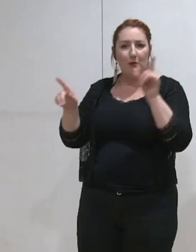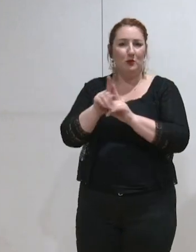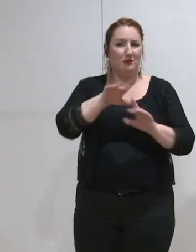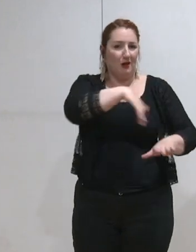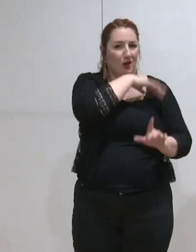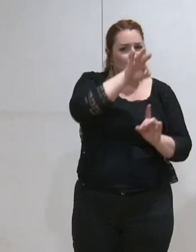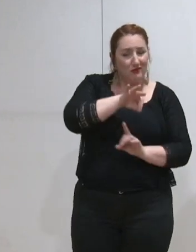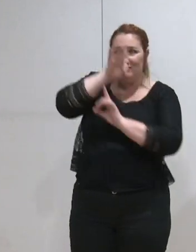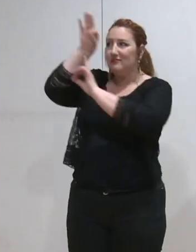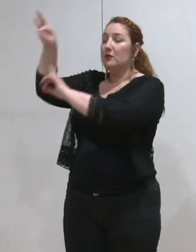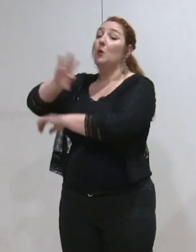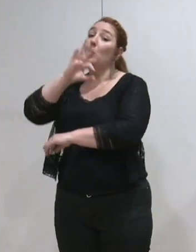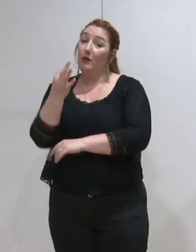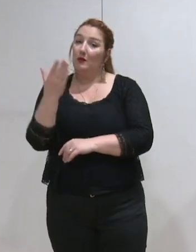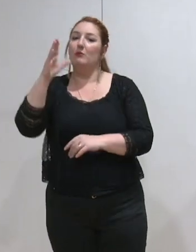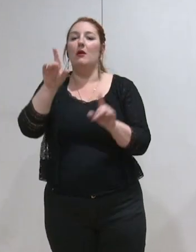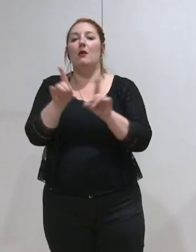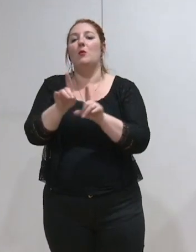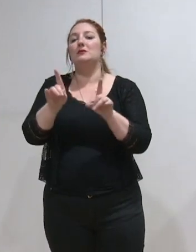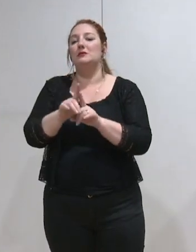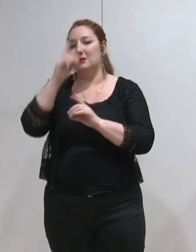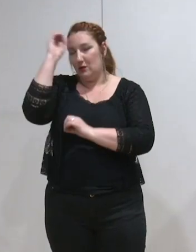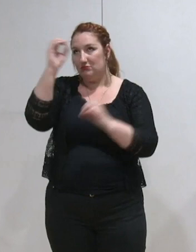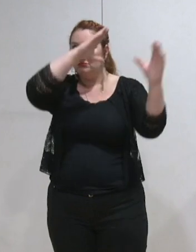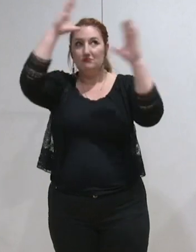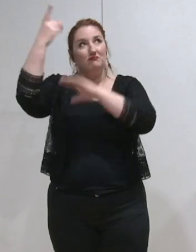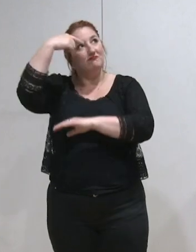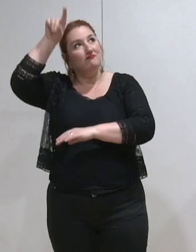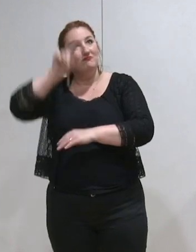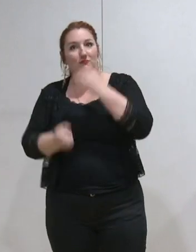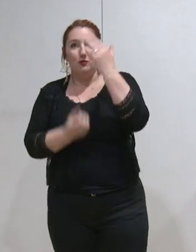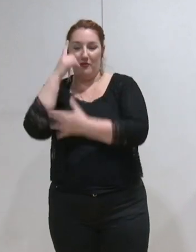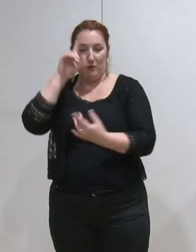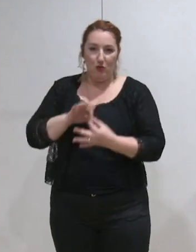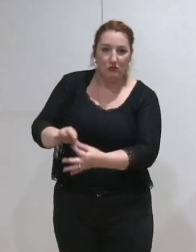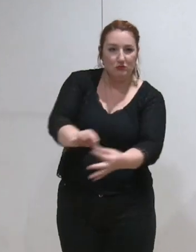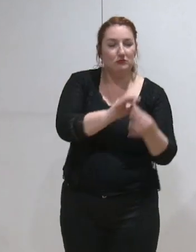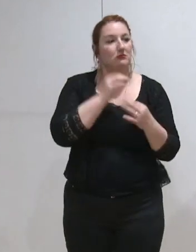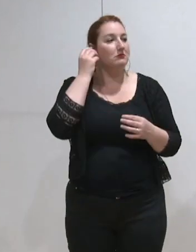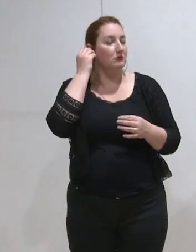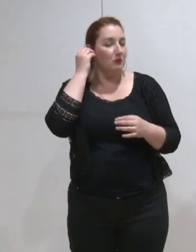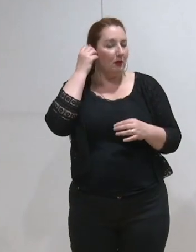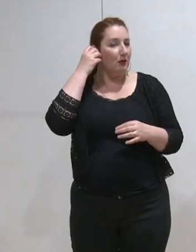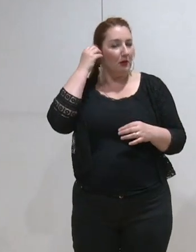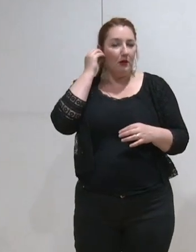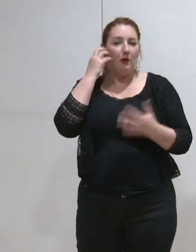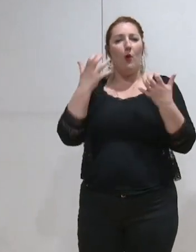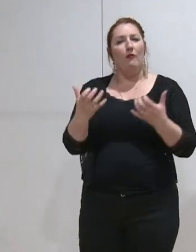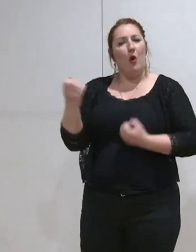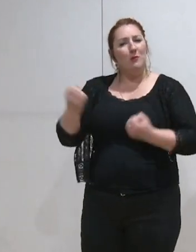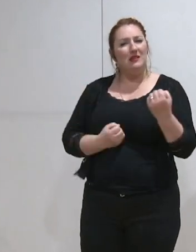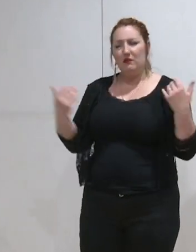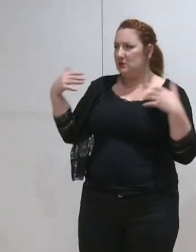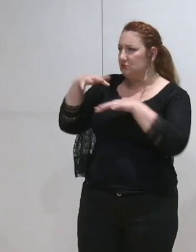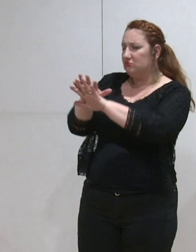façon de penser l'articulation entre les communes et la Métro nous souhaitons développer des services communs avec grenoalpe métropole ça a été dit dès